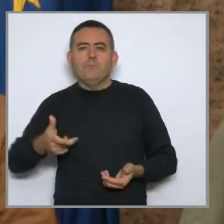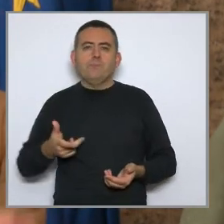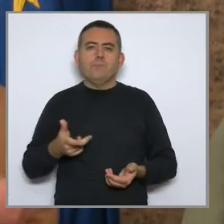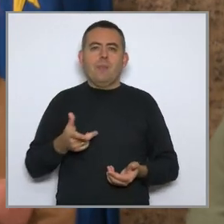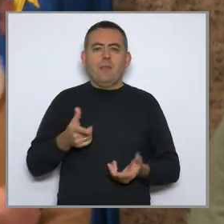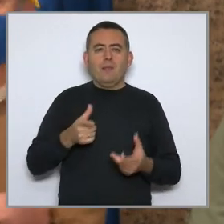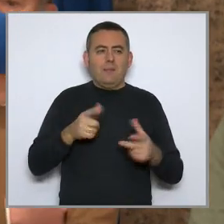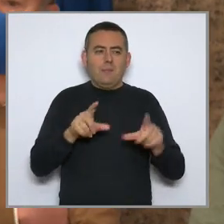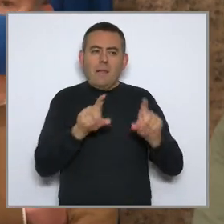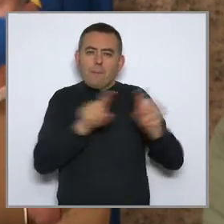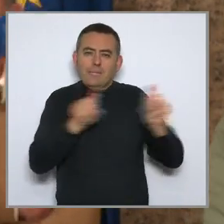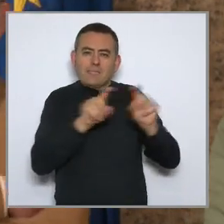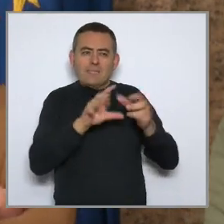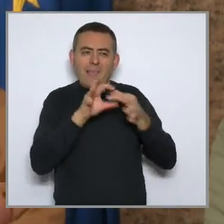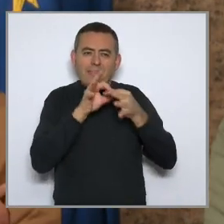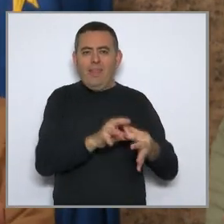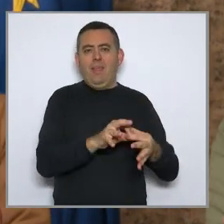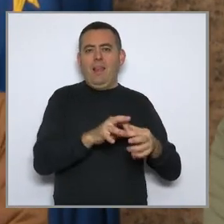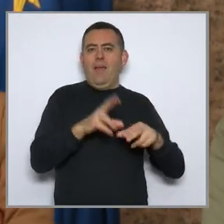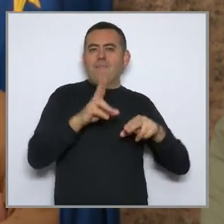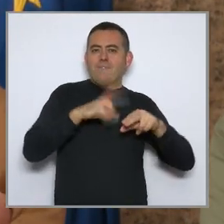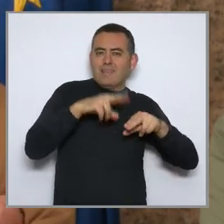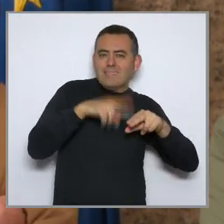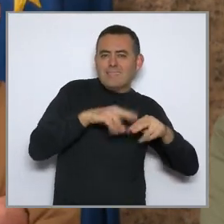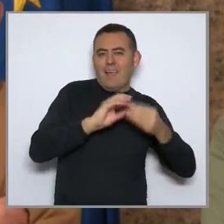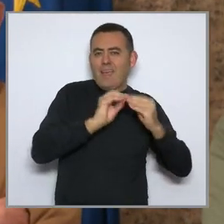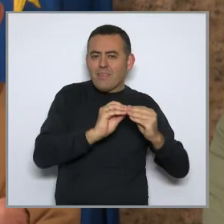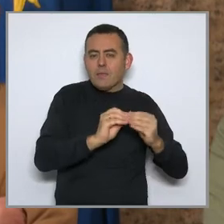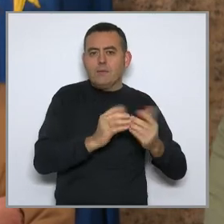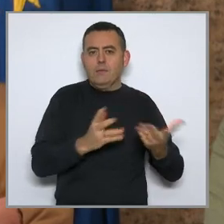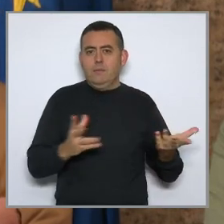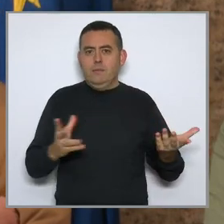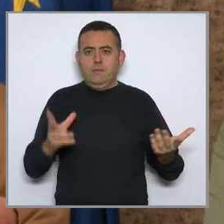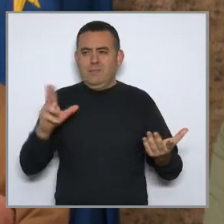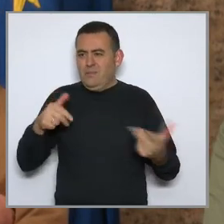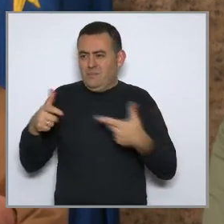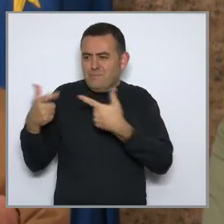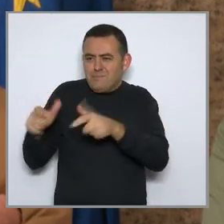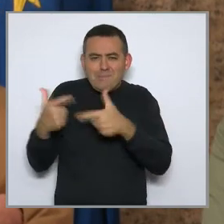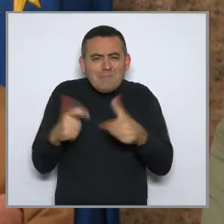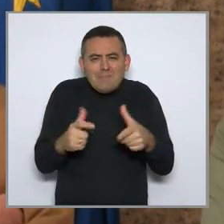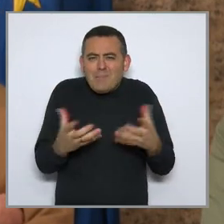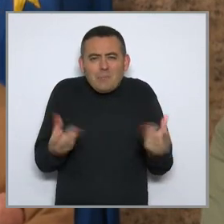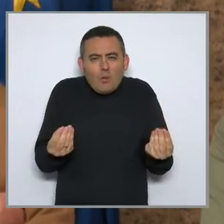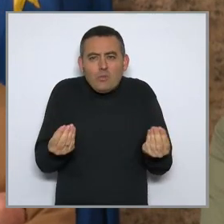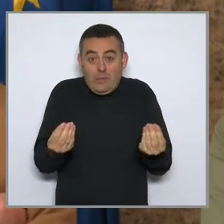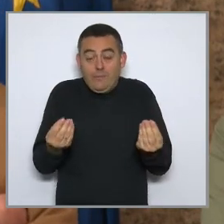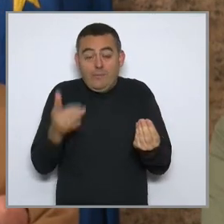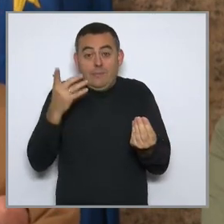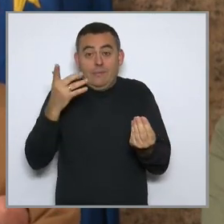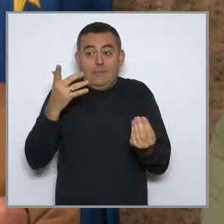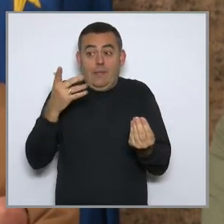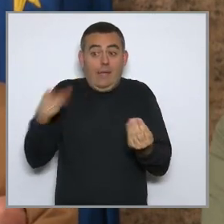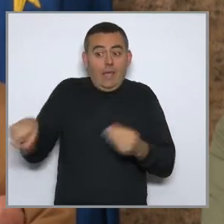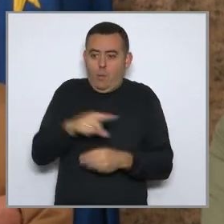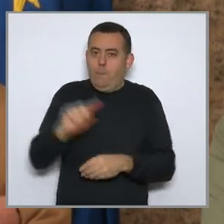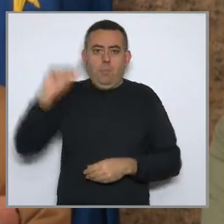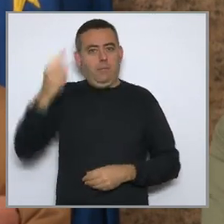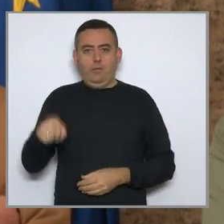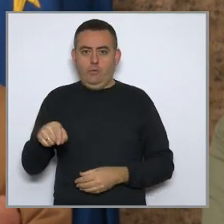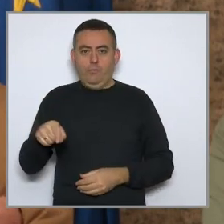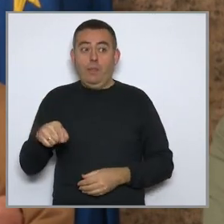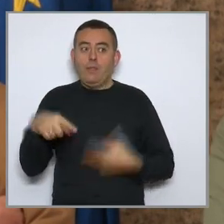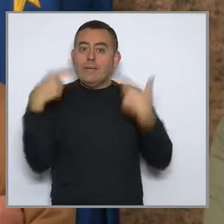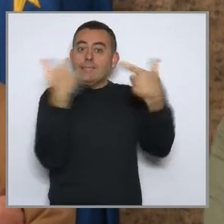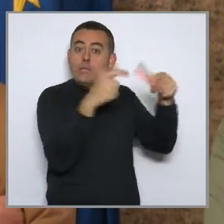a la festa, tots aquells sectors que saben vostès que estan en una situació més greu. No vol dir que altres sectors no estiguin també en una situació difícil, que ho estan,